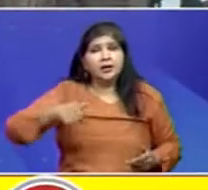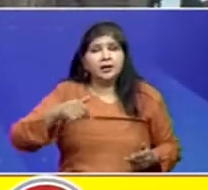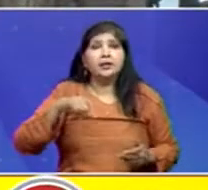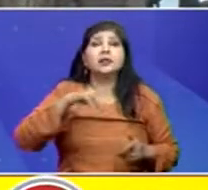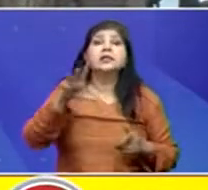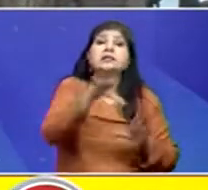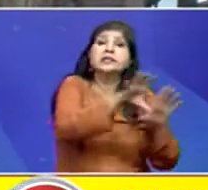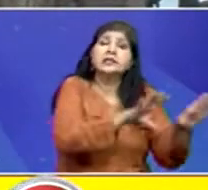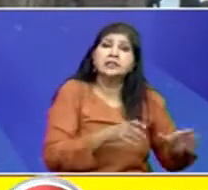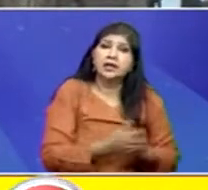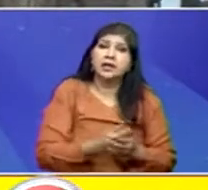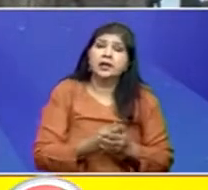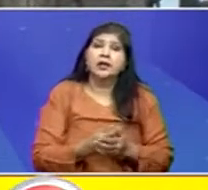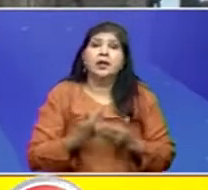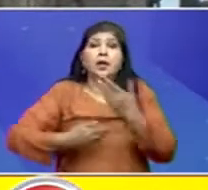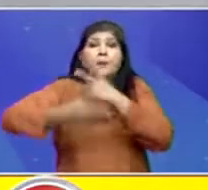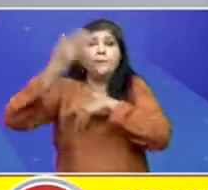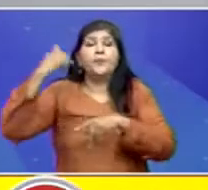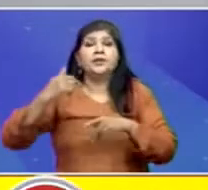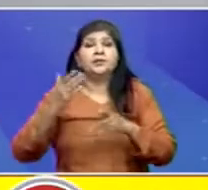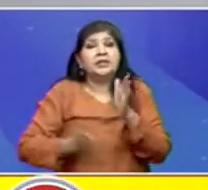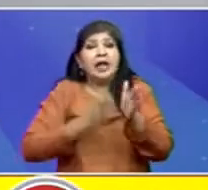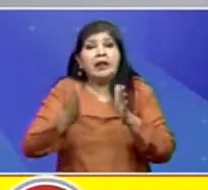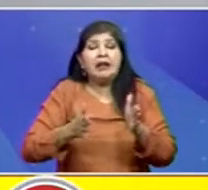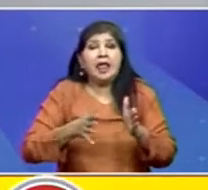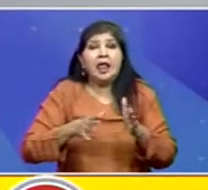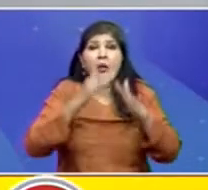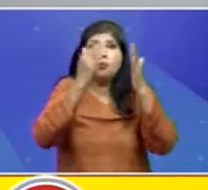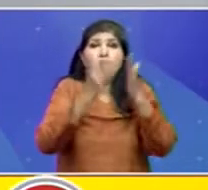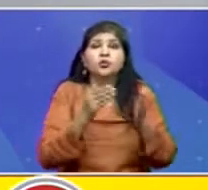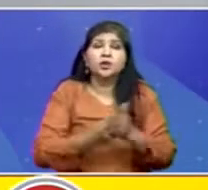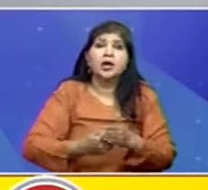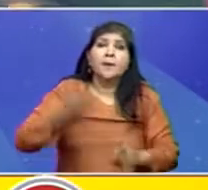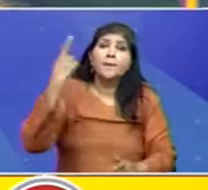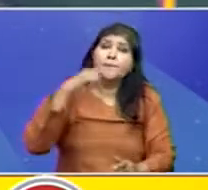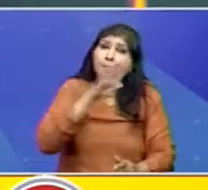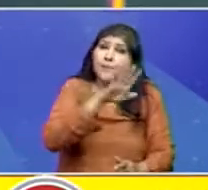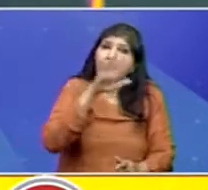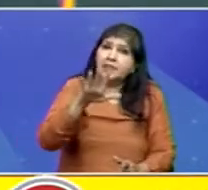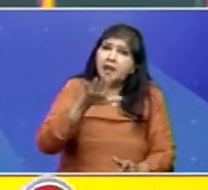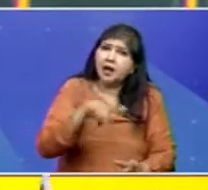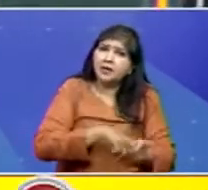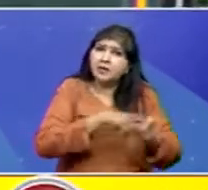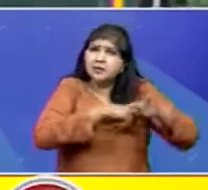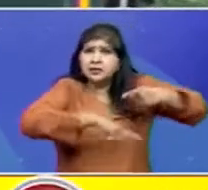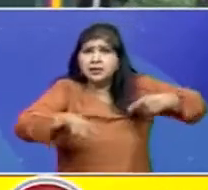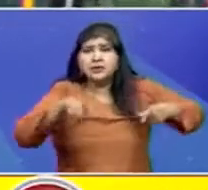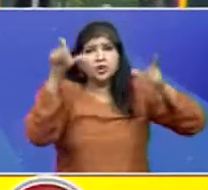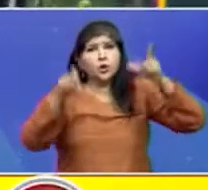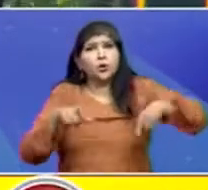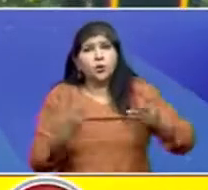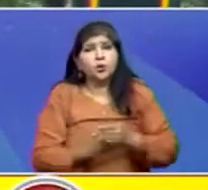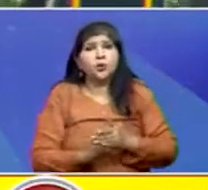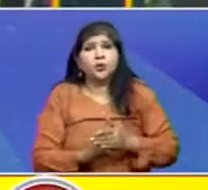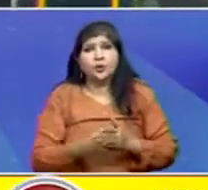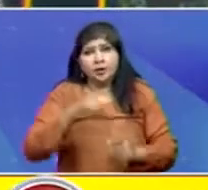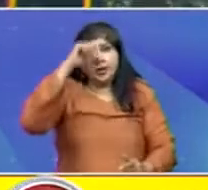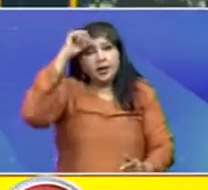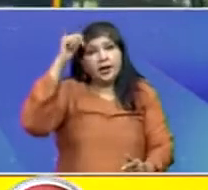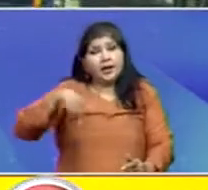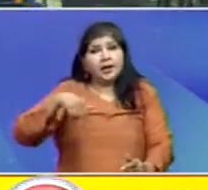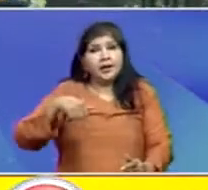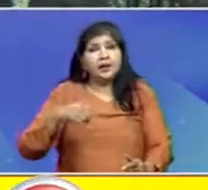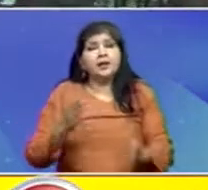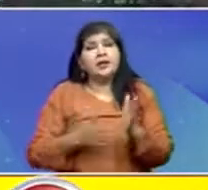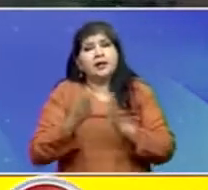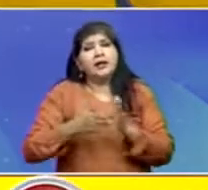शहर में एक प्रसिद्ध रेल मुजियम है जहां पिछले 45 वरसों से लोगों को भारति के रेल की